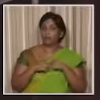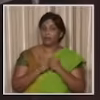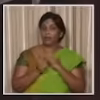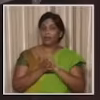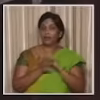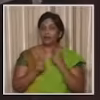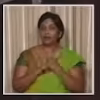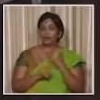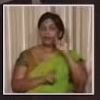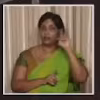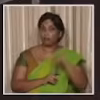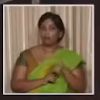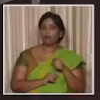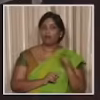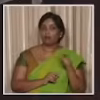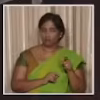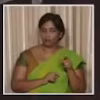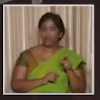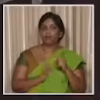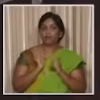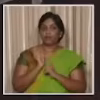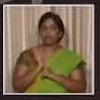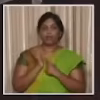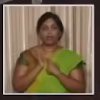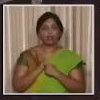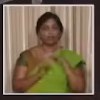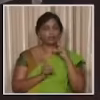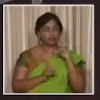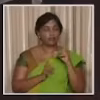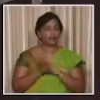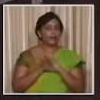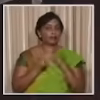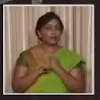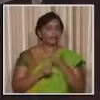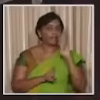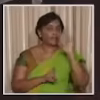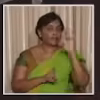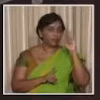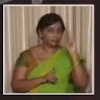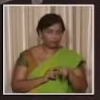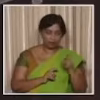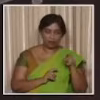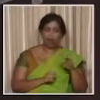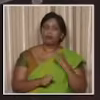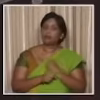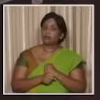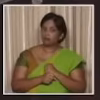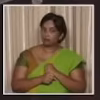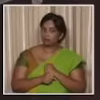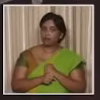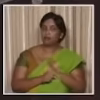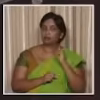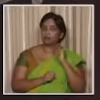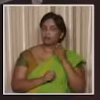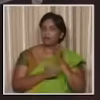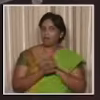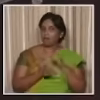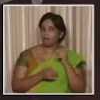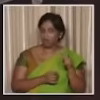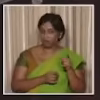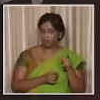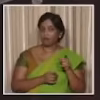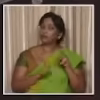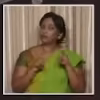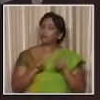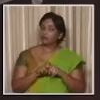හෙක්ටයාර් 20000ක් තියෙනවා LRC කේ හෙක්ටයාර් 25000ක් තියෙනවා රජේ යම් ප්‍රමාණයක් තියෙනවා